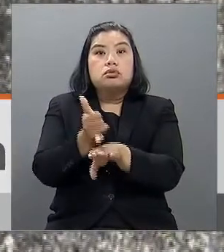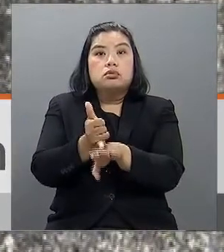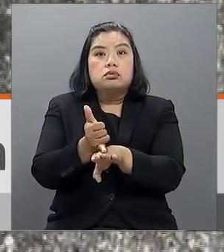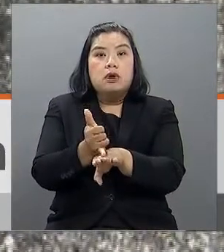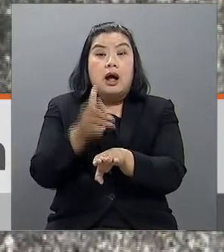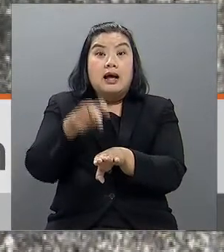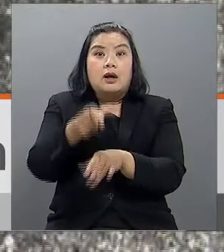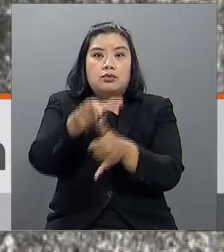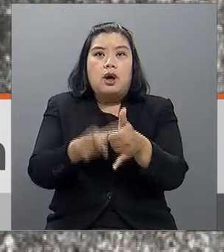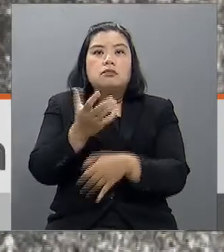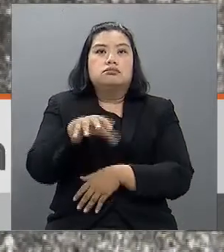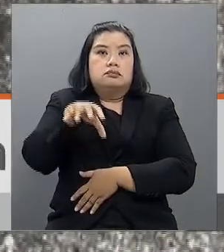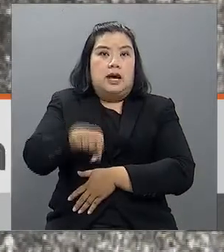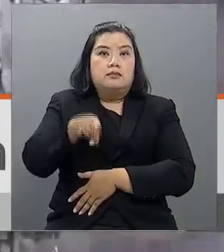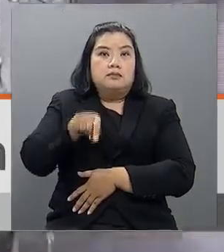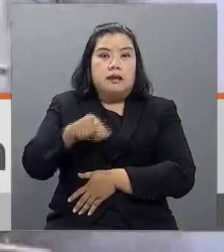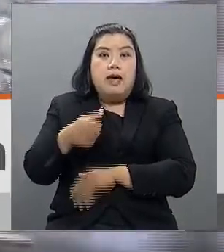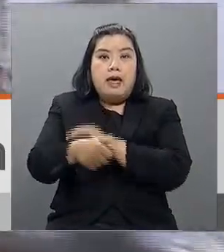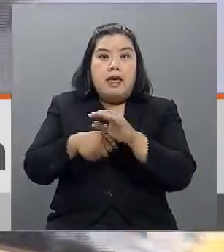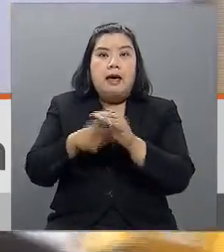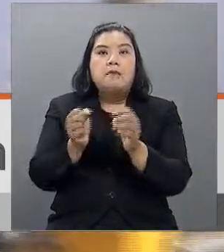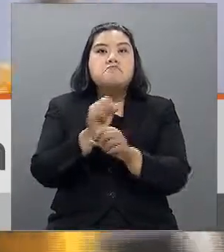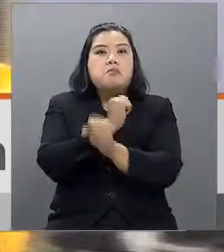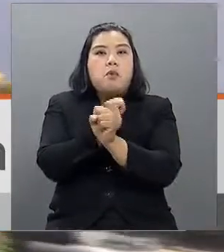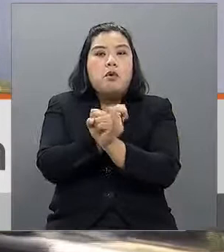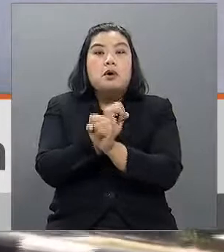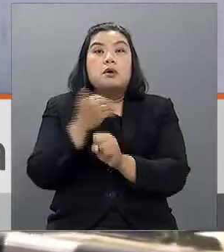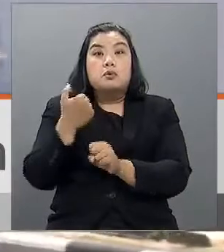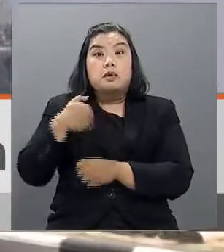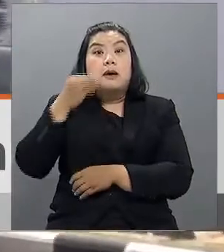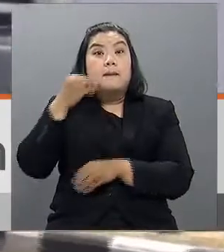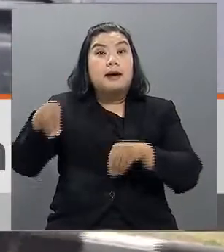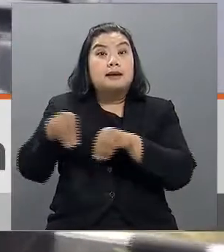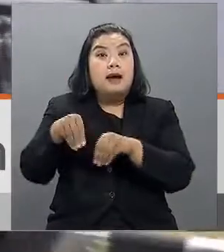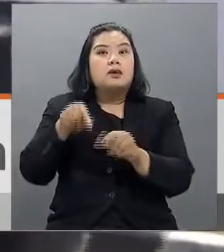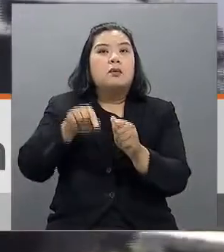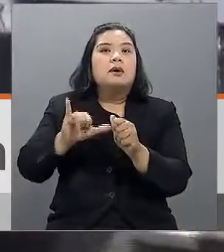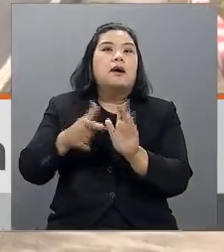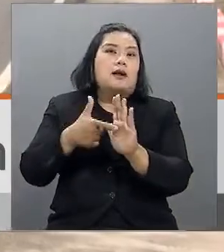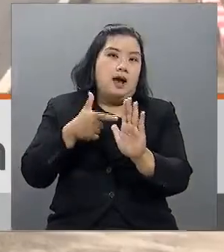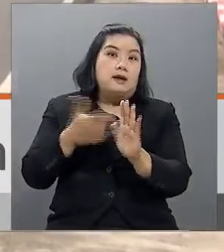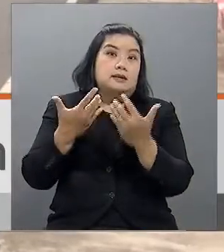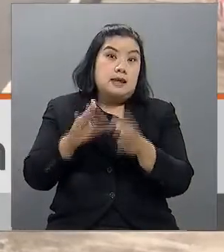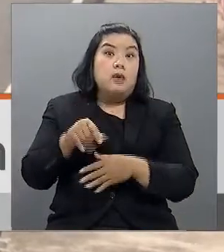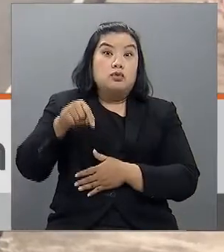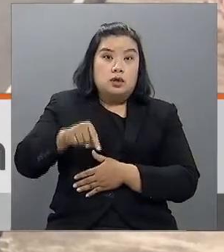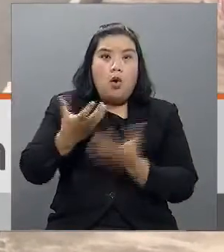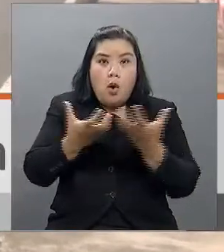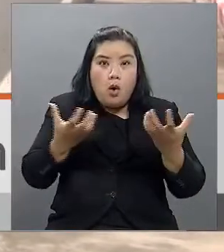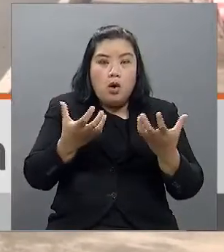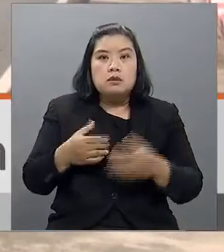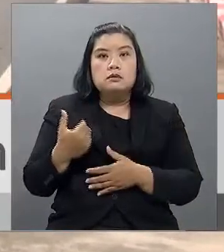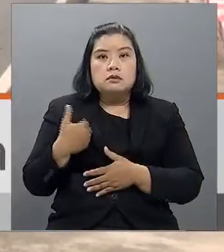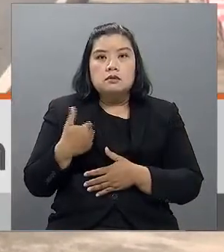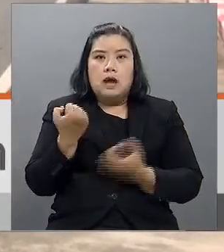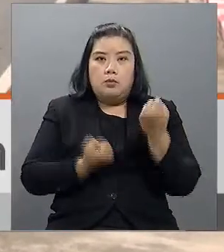คนนี้ว่าจะไปมัดไว้ที่บ้านหลังหนึ่งในตำบลบุดีอำเภอเมืองยะลาในระหว่างที่กำลังนำของในส่วนกับลูกค้าในพื้นที่อำเภอเมือง